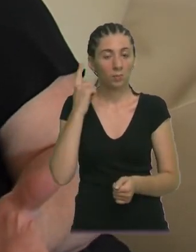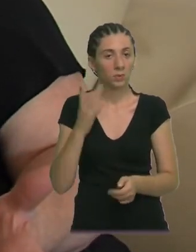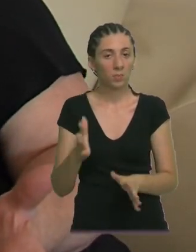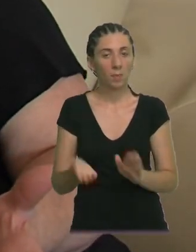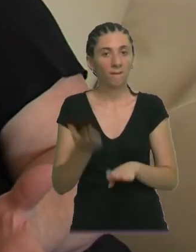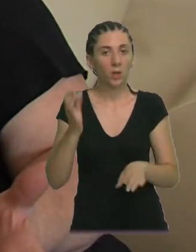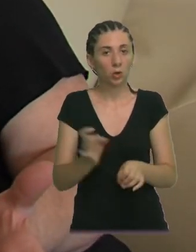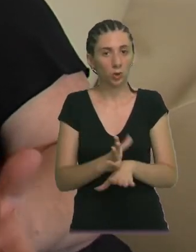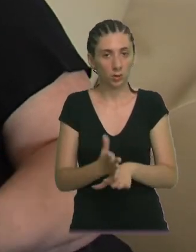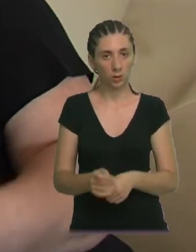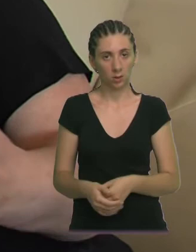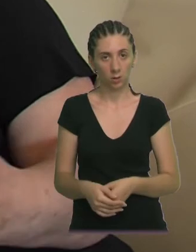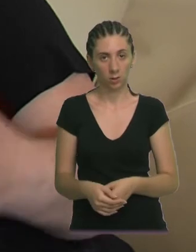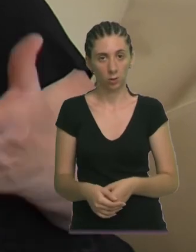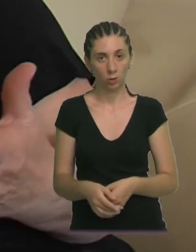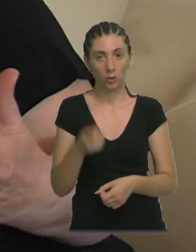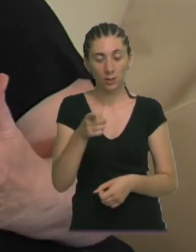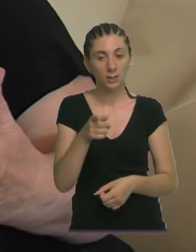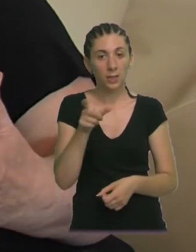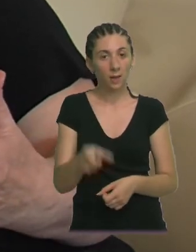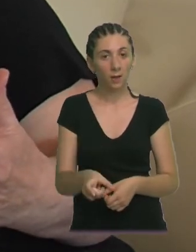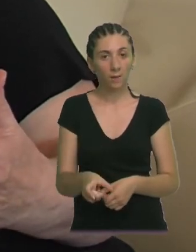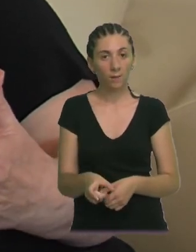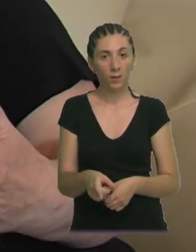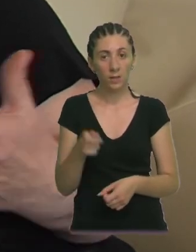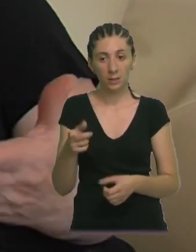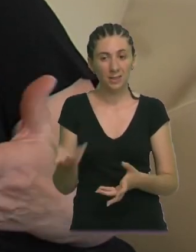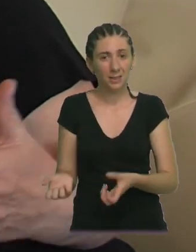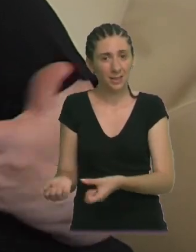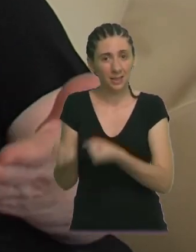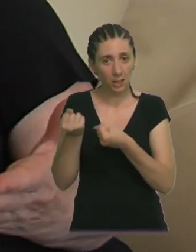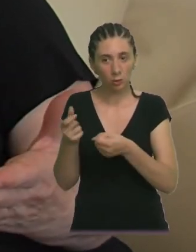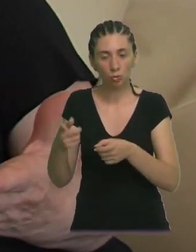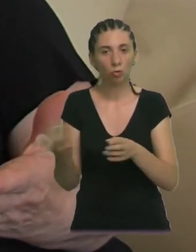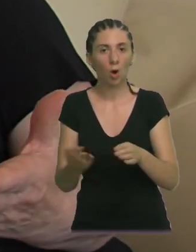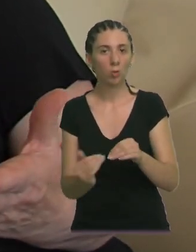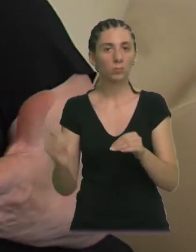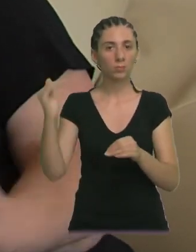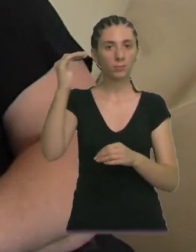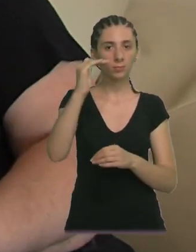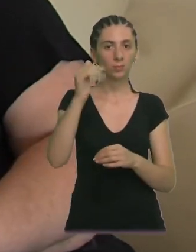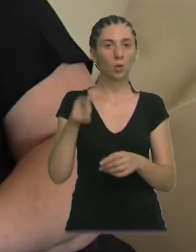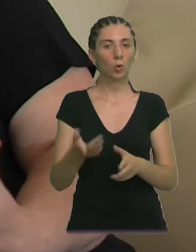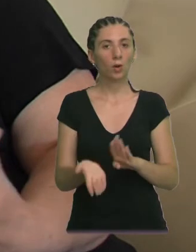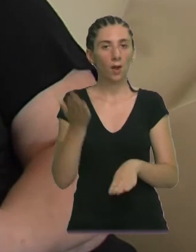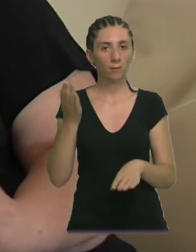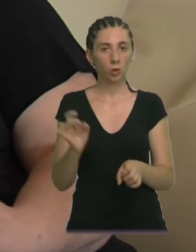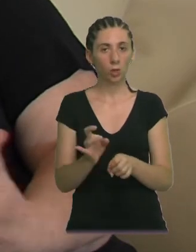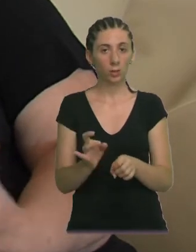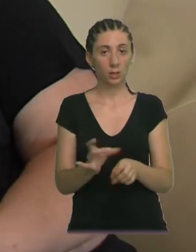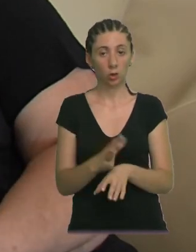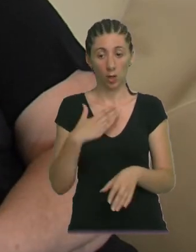veće sreće. Da ste vi nekoga iz teškoća izdigli. Eto, to je najveća sreća